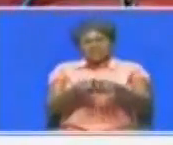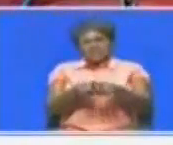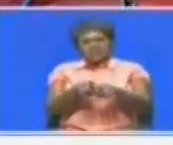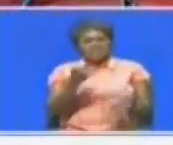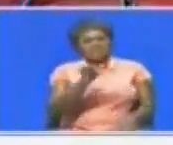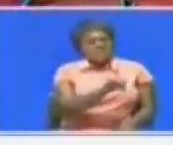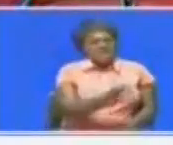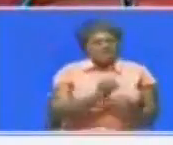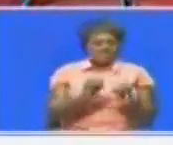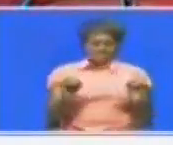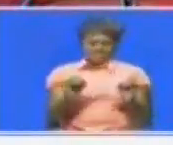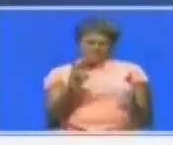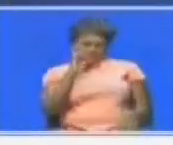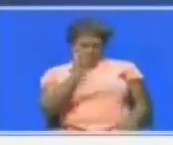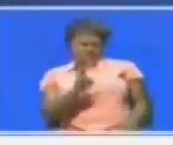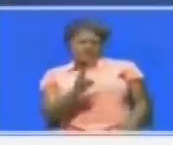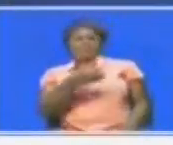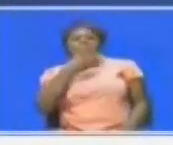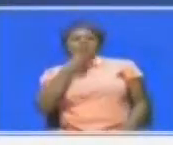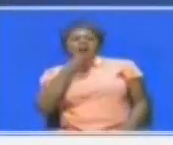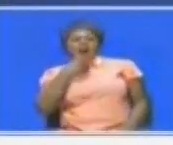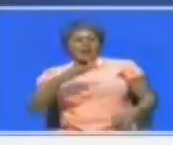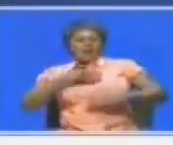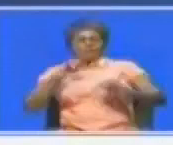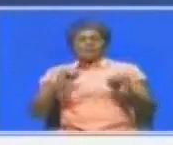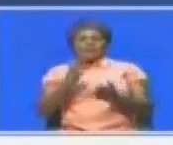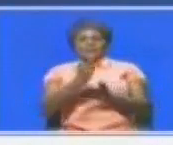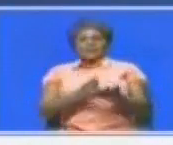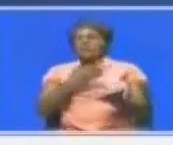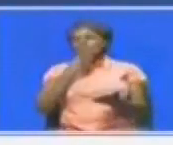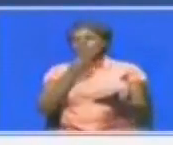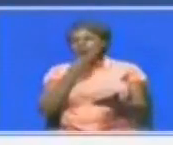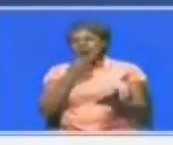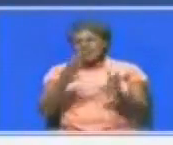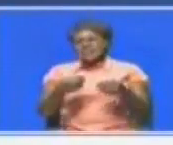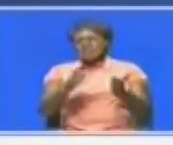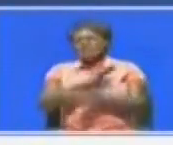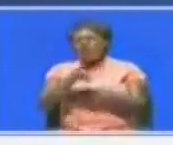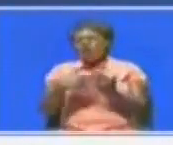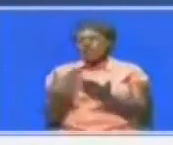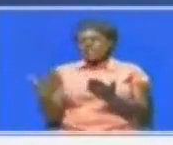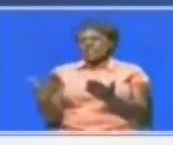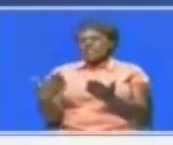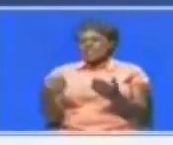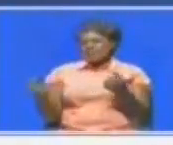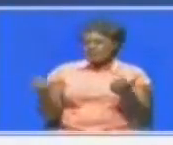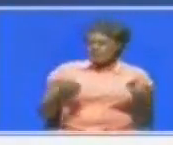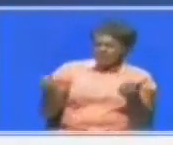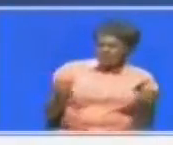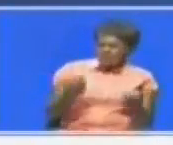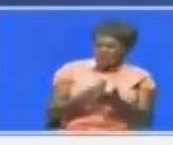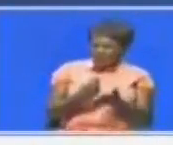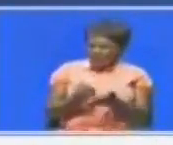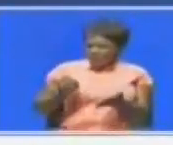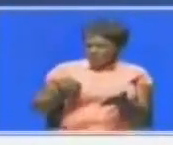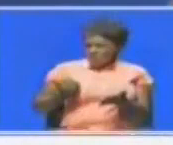hawatulii pia. Mwanamke anaona mume hanitoshelezi. Unajua kuna wanaume wanafikiria kuwekea mwanamke kila kitu, kumnunulia gari na kuweka pesa ndio